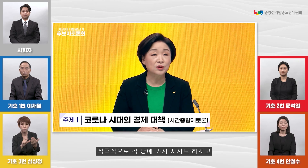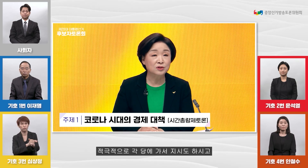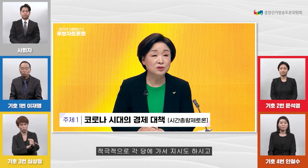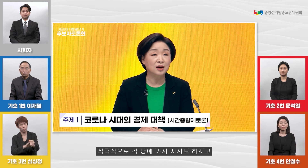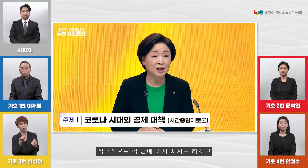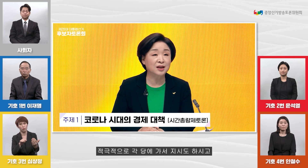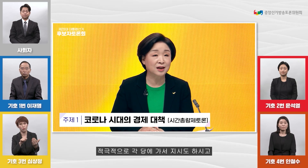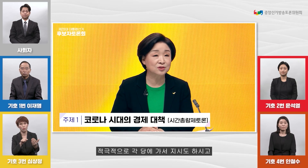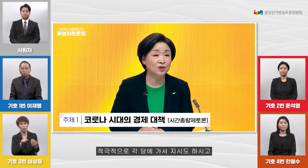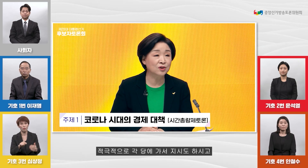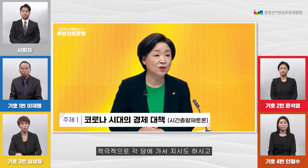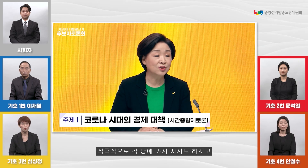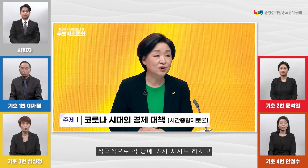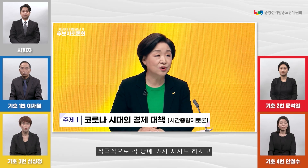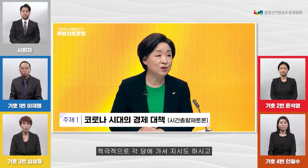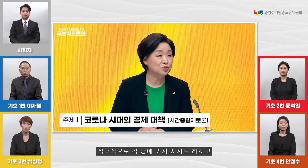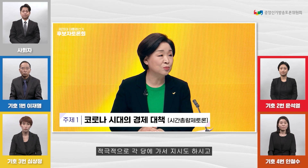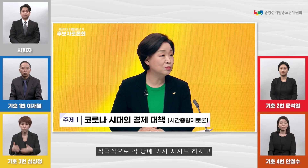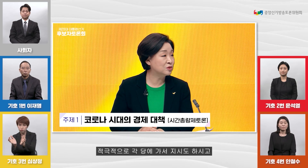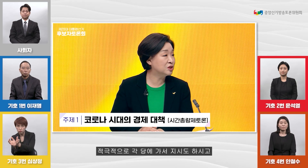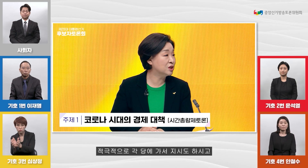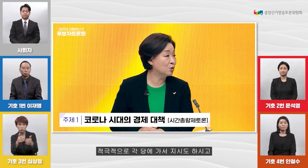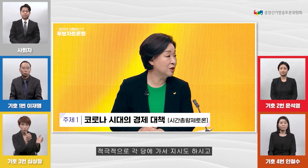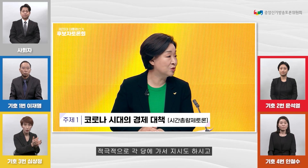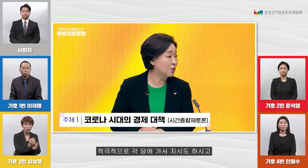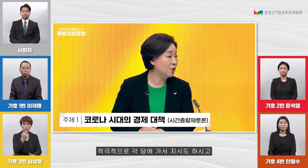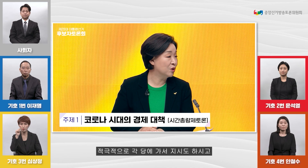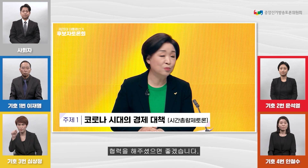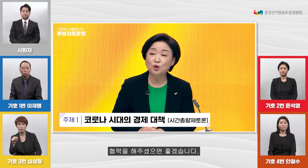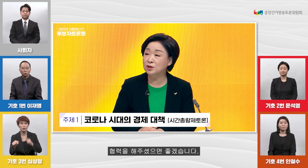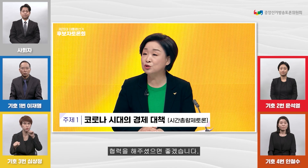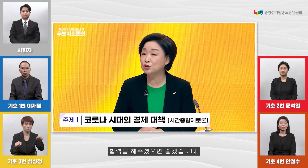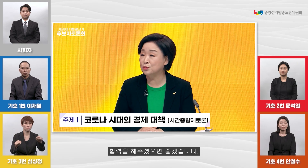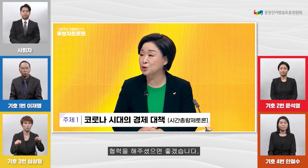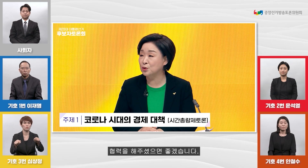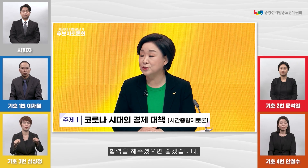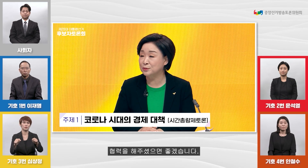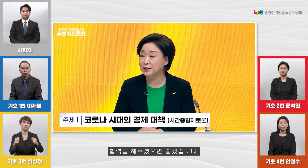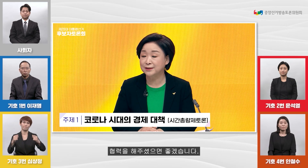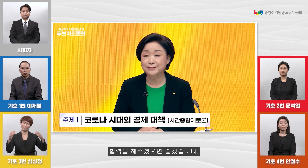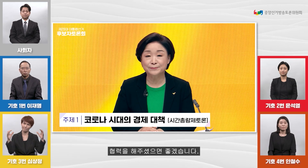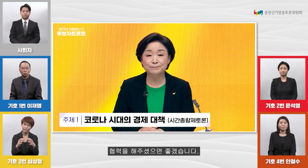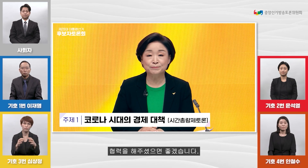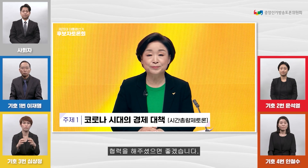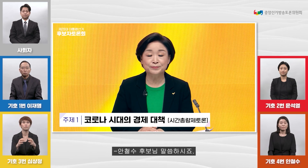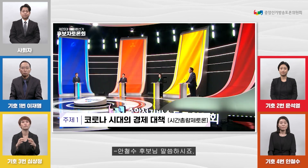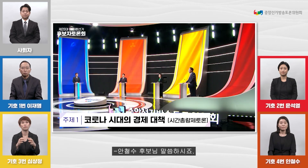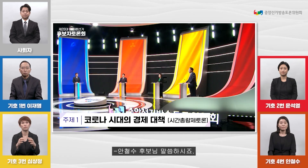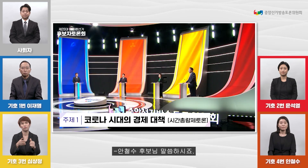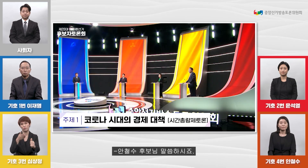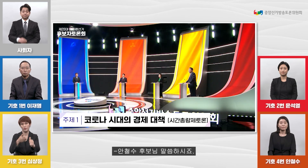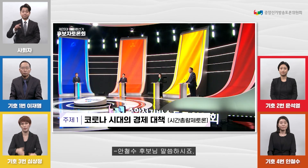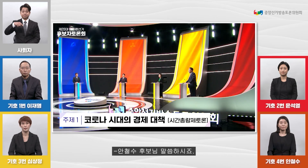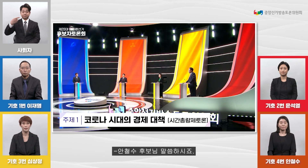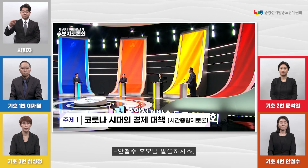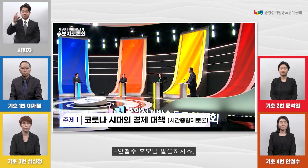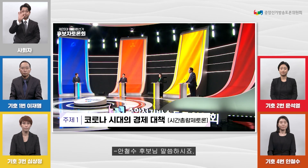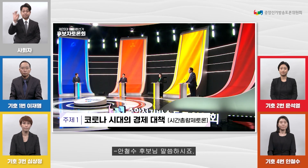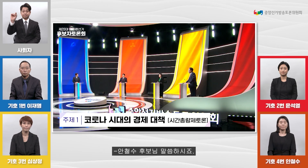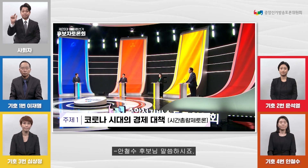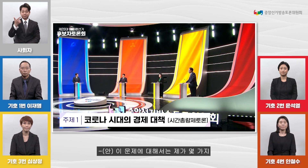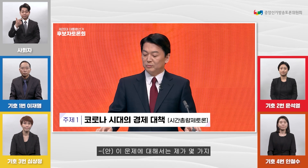적극적으로 각 당에 가서 좀 지시도 하시고 협력을 해주셨으면 좋겠습니다. 네, 안철수 후보님